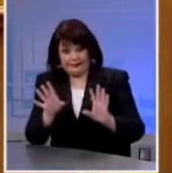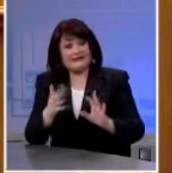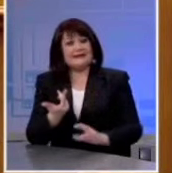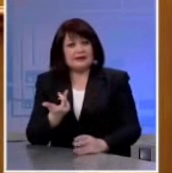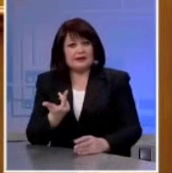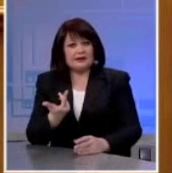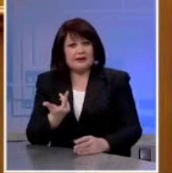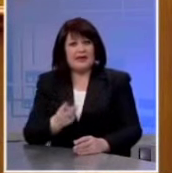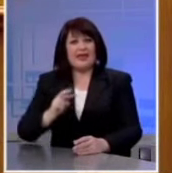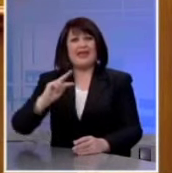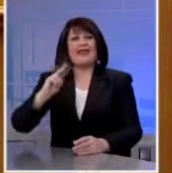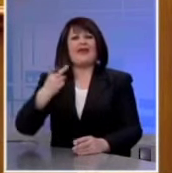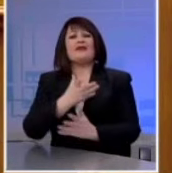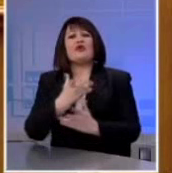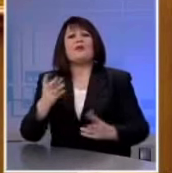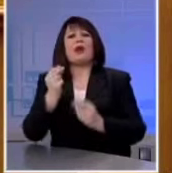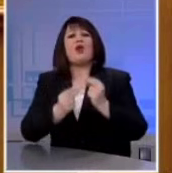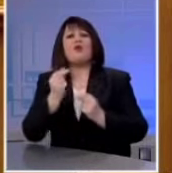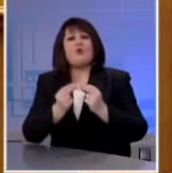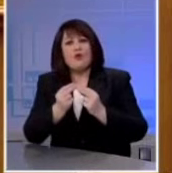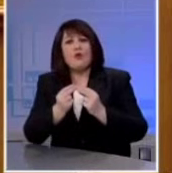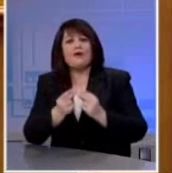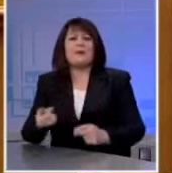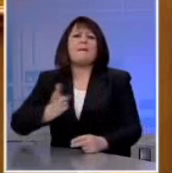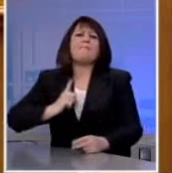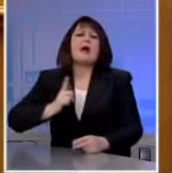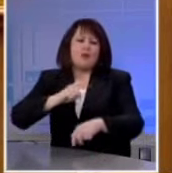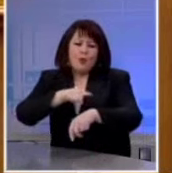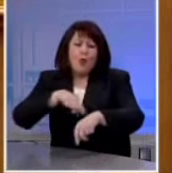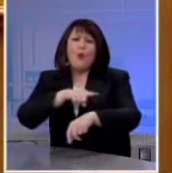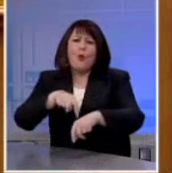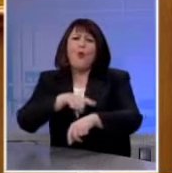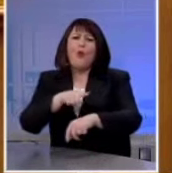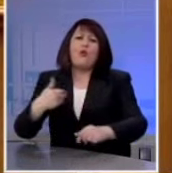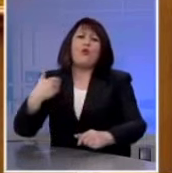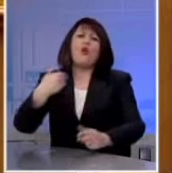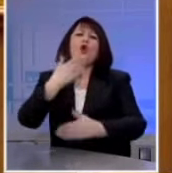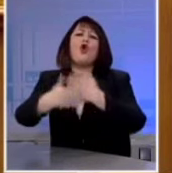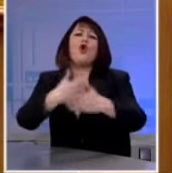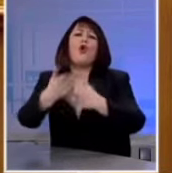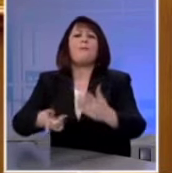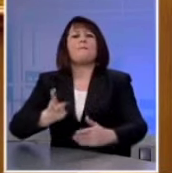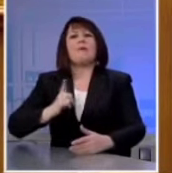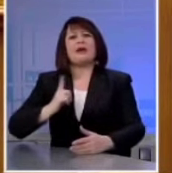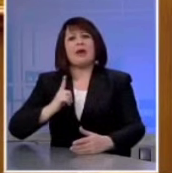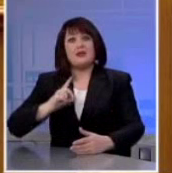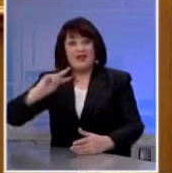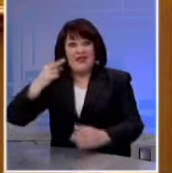έχει το δεύτερο μεγαλύτερο χρόνο αναμονής για δίκη σε διεθνές